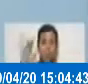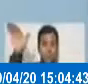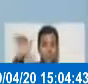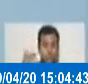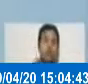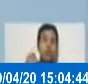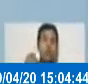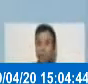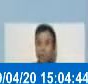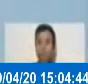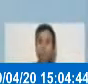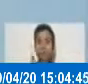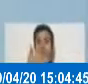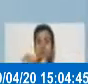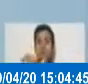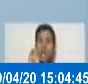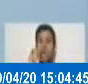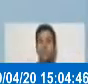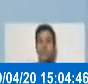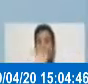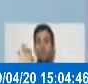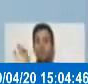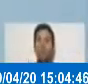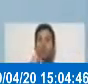ব্যক্তিগত সুরক্ষা সামগ্রী এবং বিতরণ করা হয়েছে